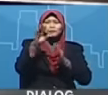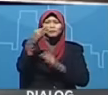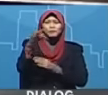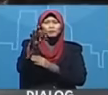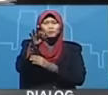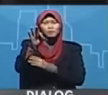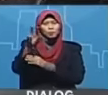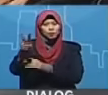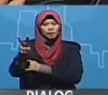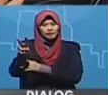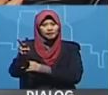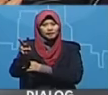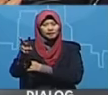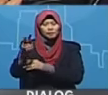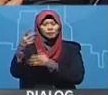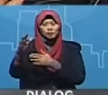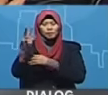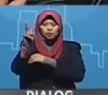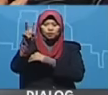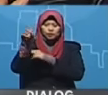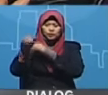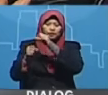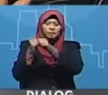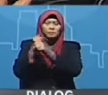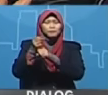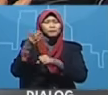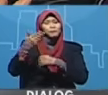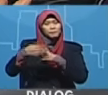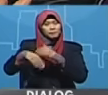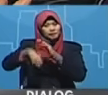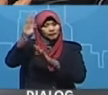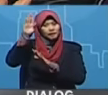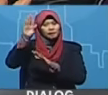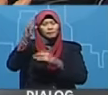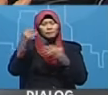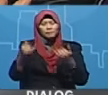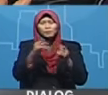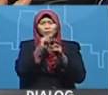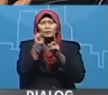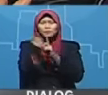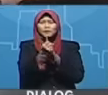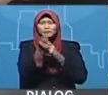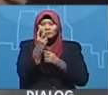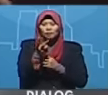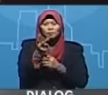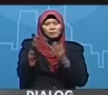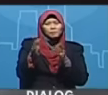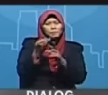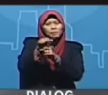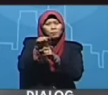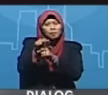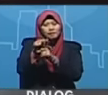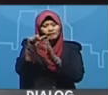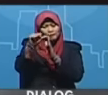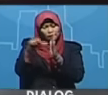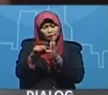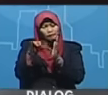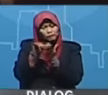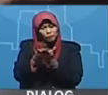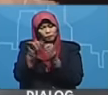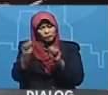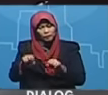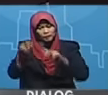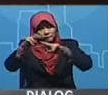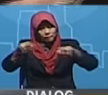telah pun berlarutan 20 tahun lebih. Jadi melihat kembali senario penipuan-penipuan ini, adakah akta ini juga akan